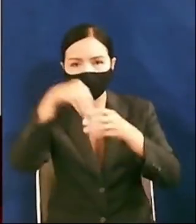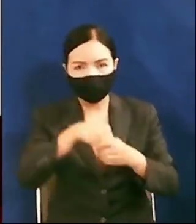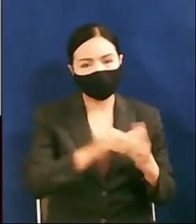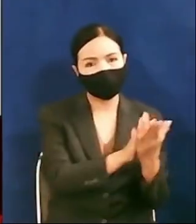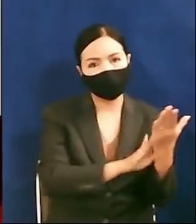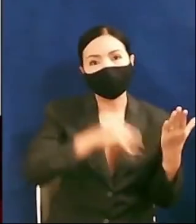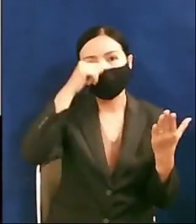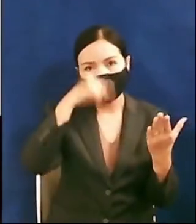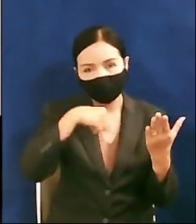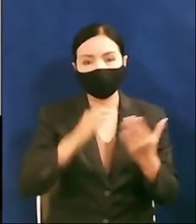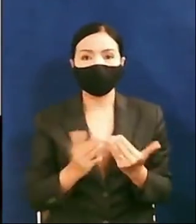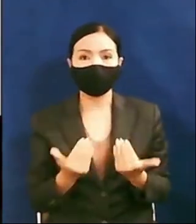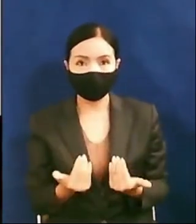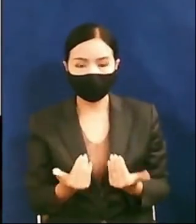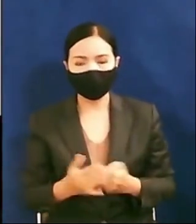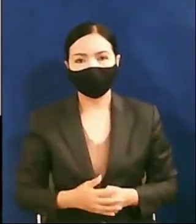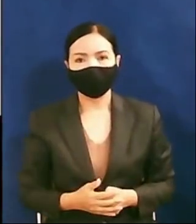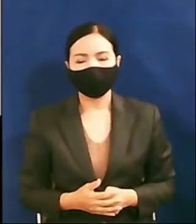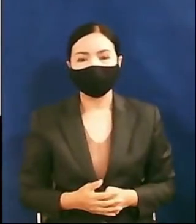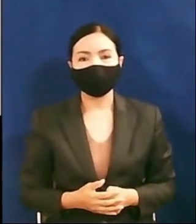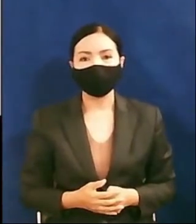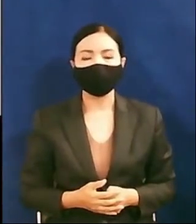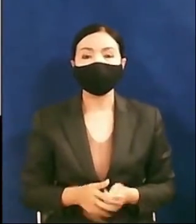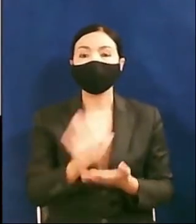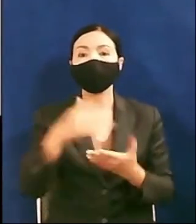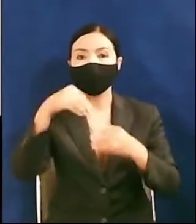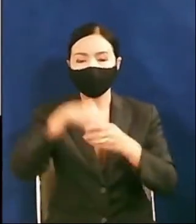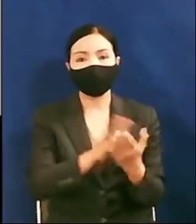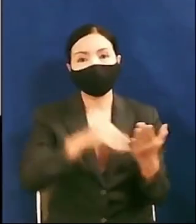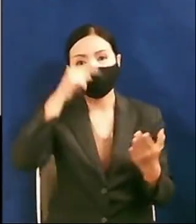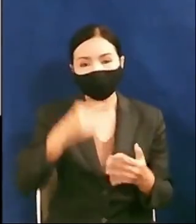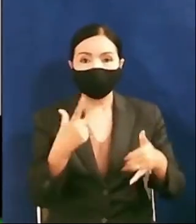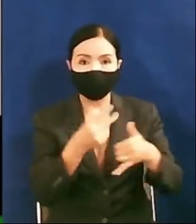ครับต้องเรียนว่าตอนนี้ในชาวต่างชาติที่อยู่ในไทยฉีดวัคซีนไปแล้ว